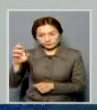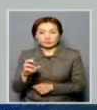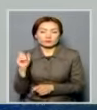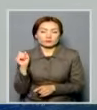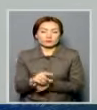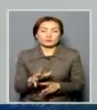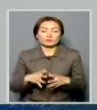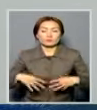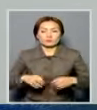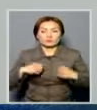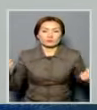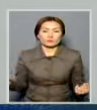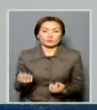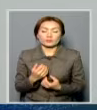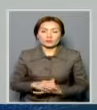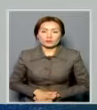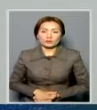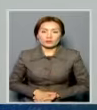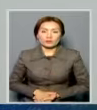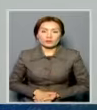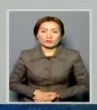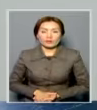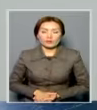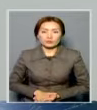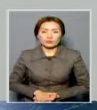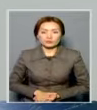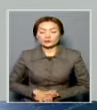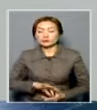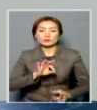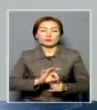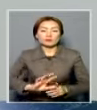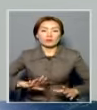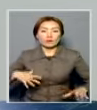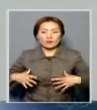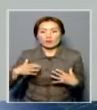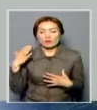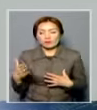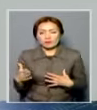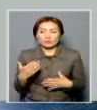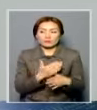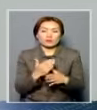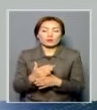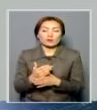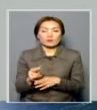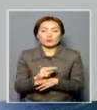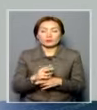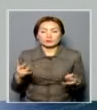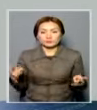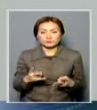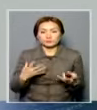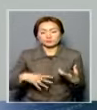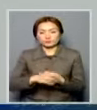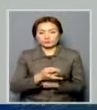поручил всемерно поддерживать мухи над magsafe целью данного семинара является оказание реабилитационной помощи